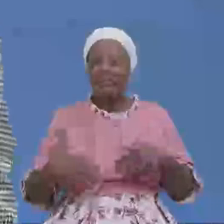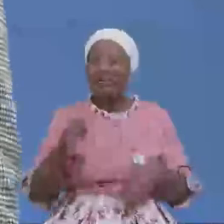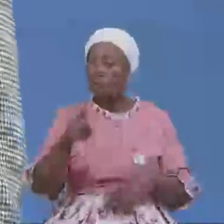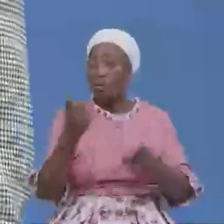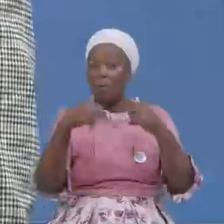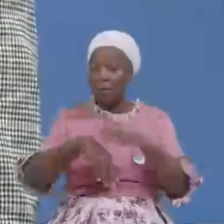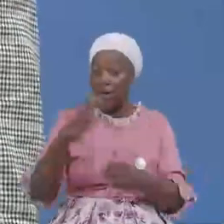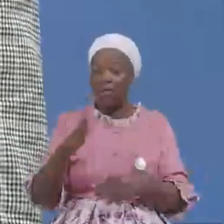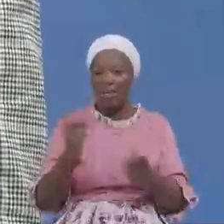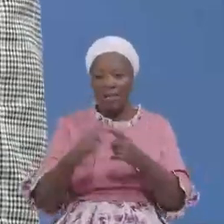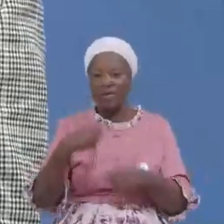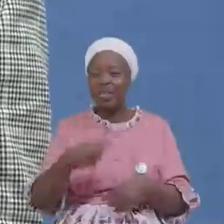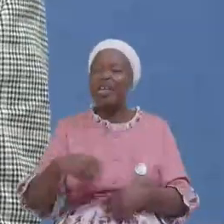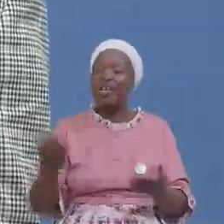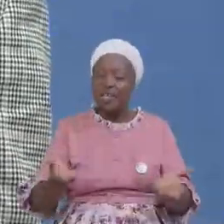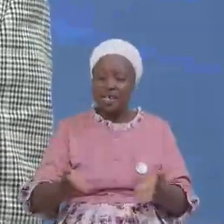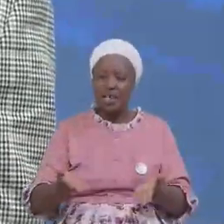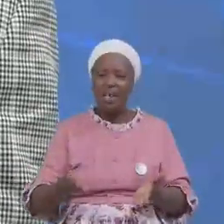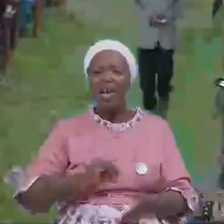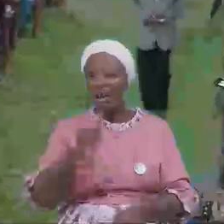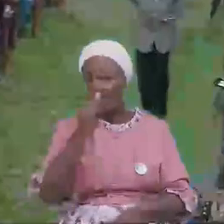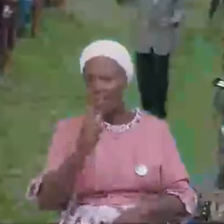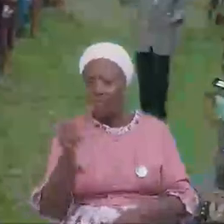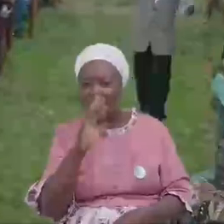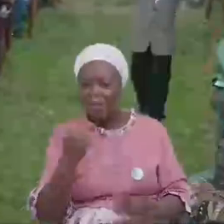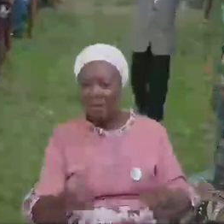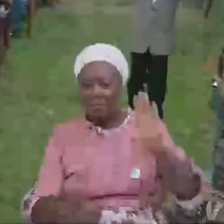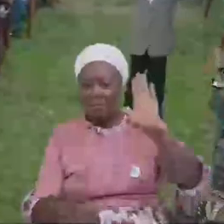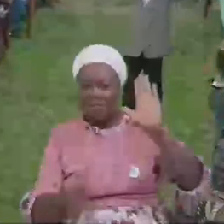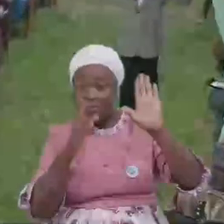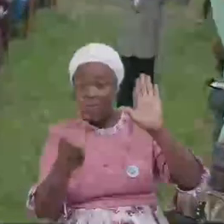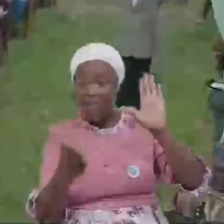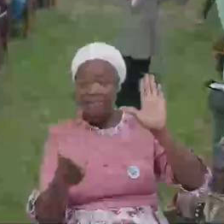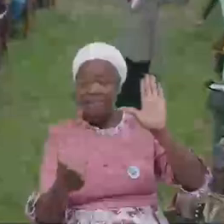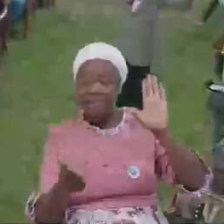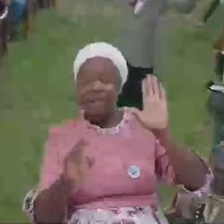dois sortir et tu dis, me voici. Où es-tu? J'ai dit, où es-tu?